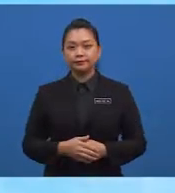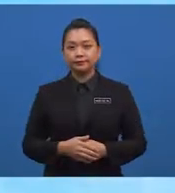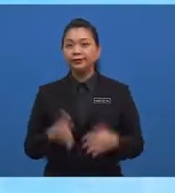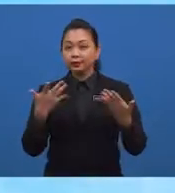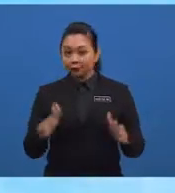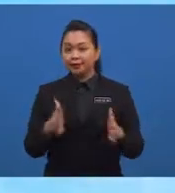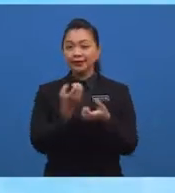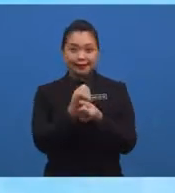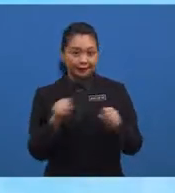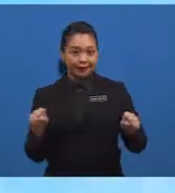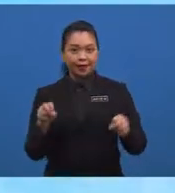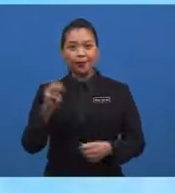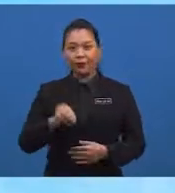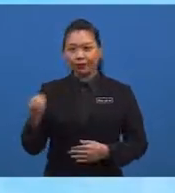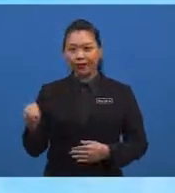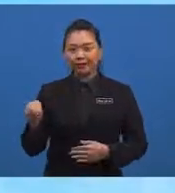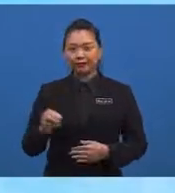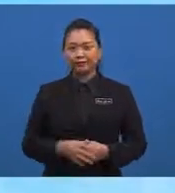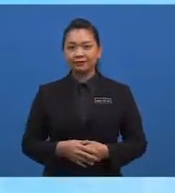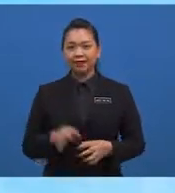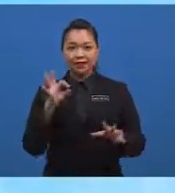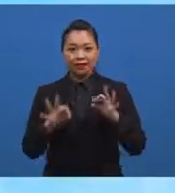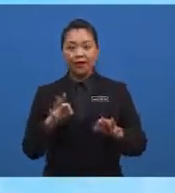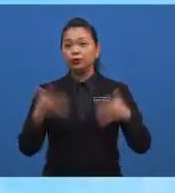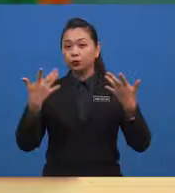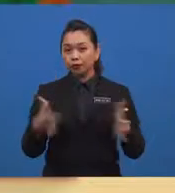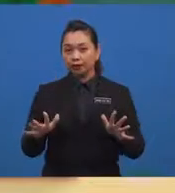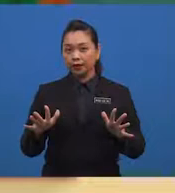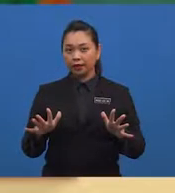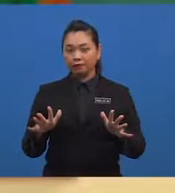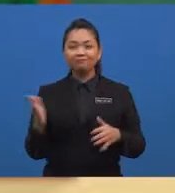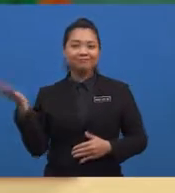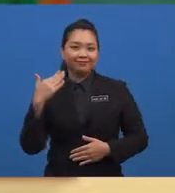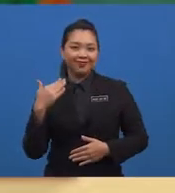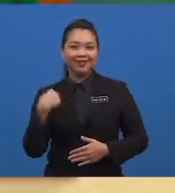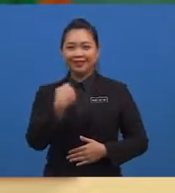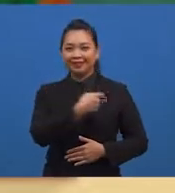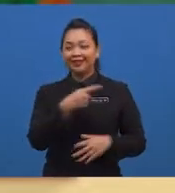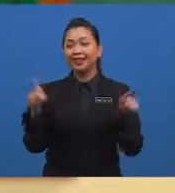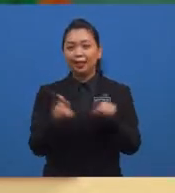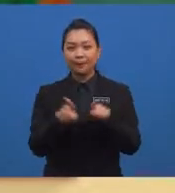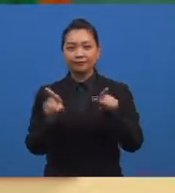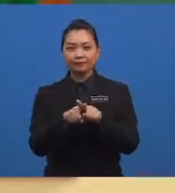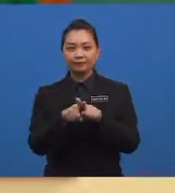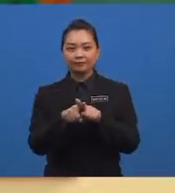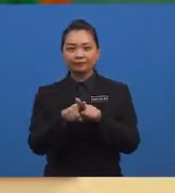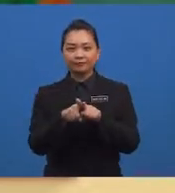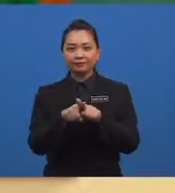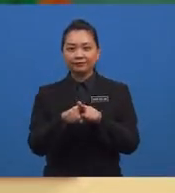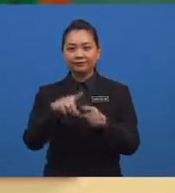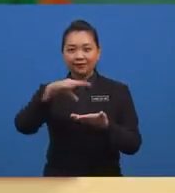Sudah bersediakah murid-murid? Kalau sudah bersedia, ayuh sama-sama